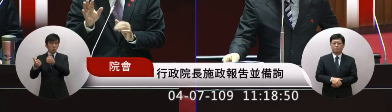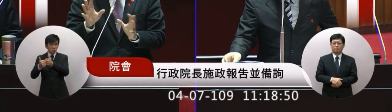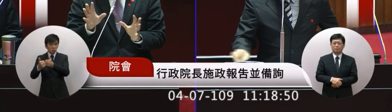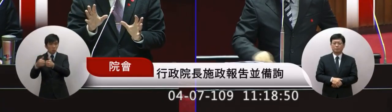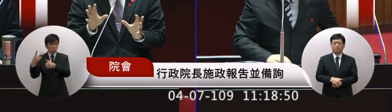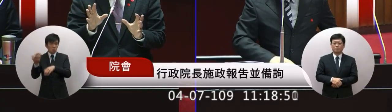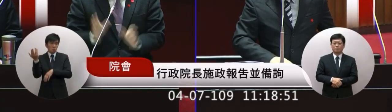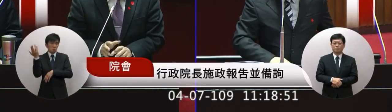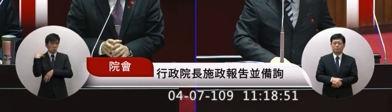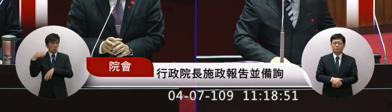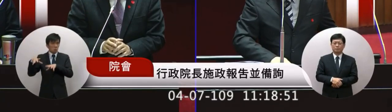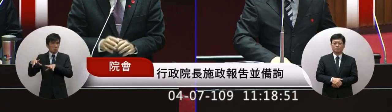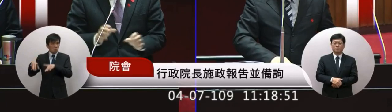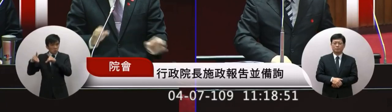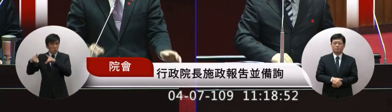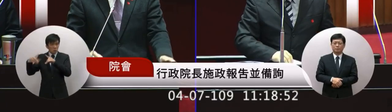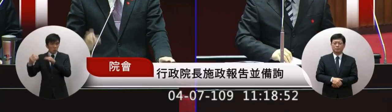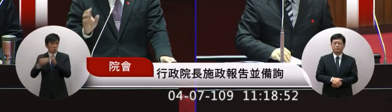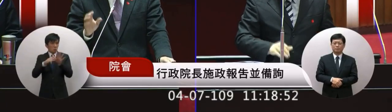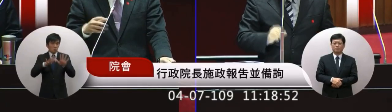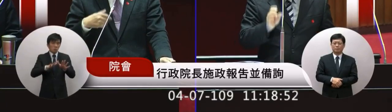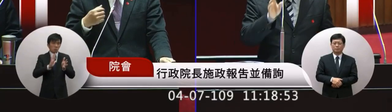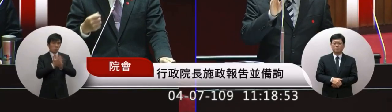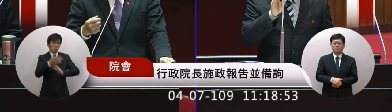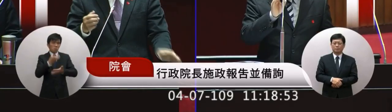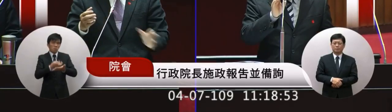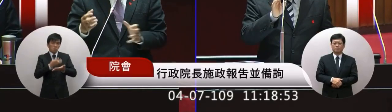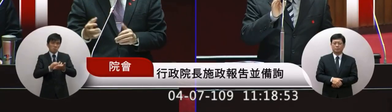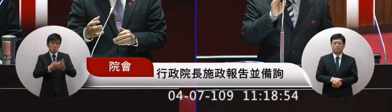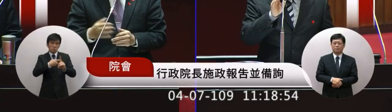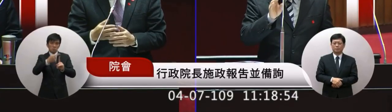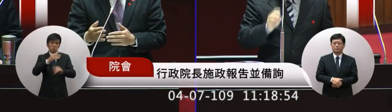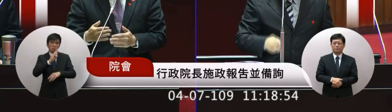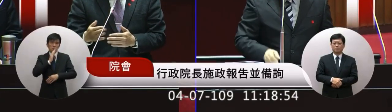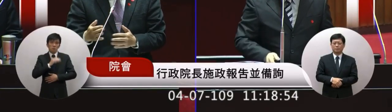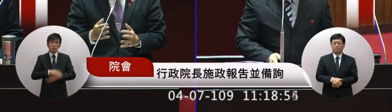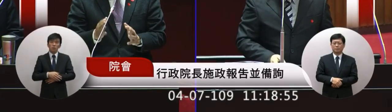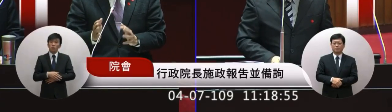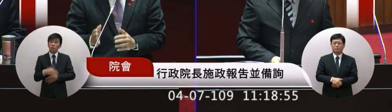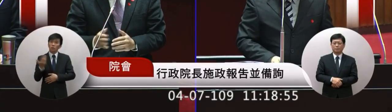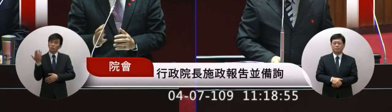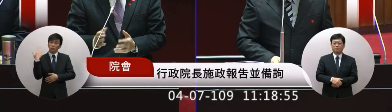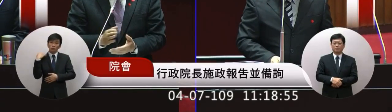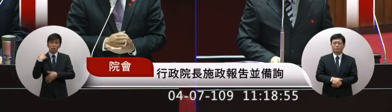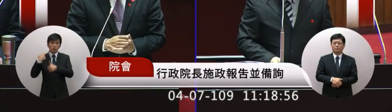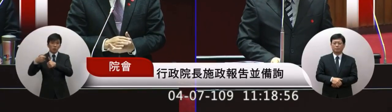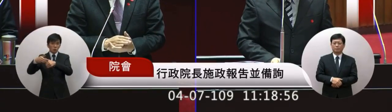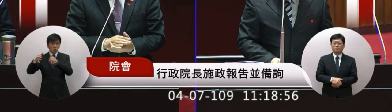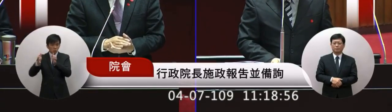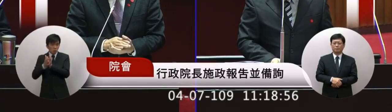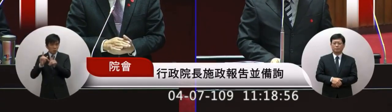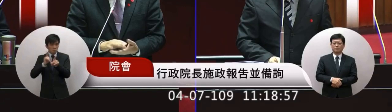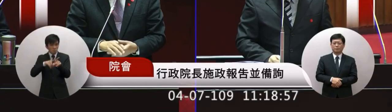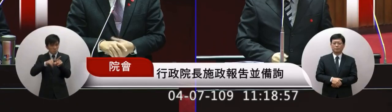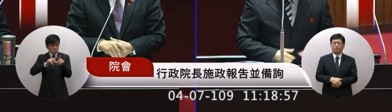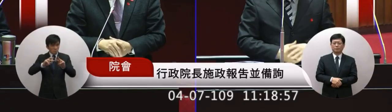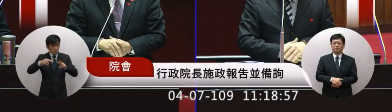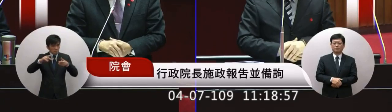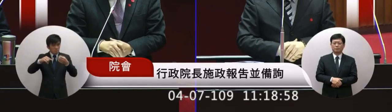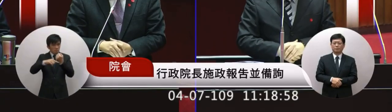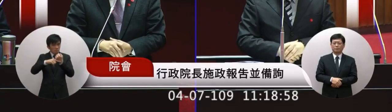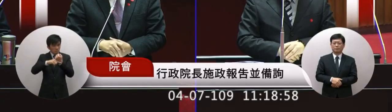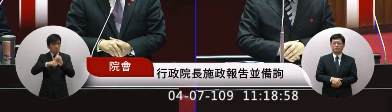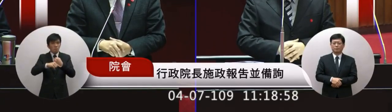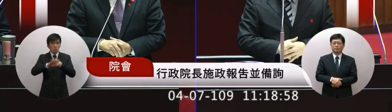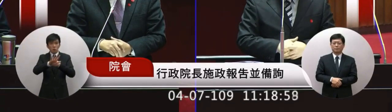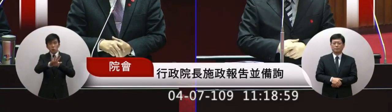又更加的严谨哈。那我想这些教育部在过去也都是不断的滚动修正啊，来给各个